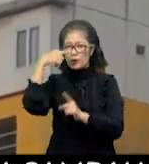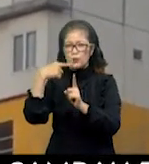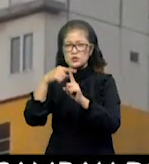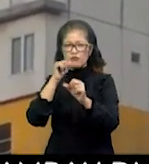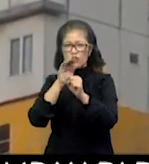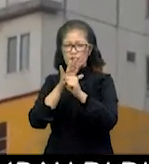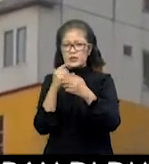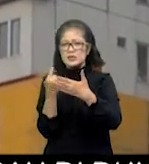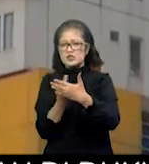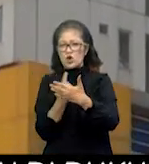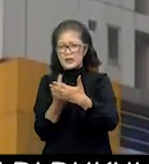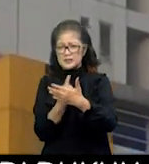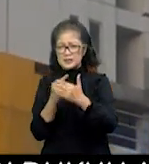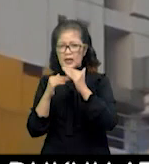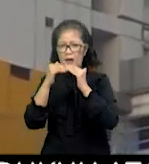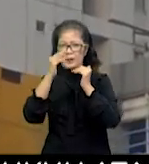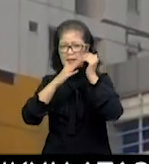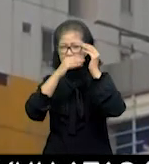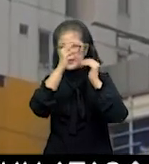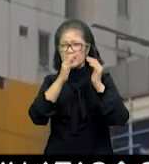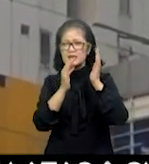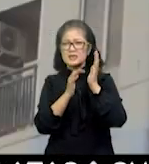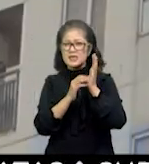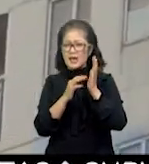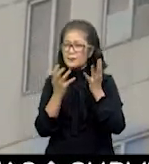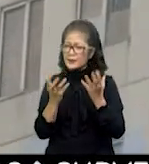apartemen karena tidak memiliki gejala berat.